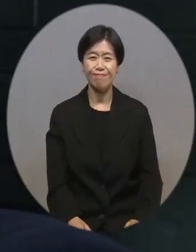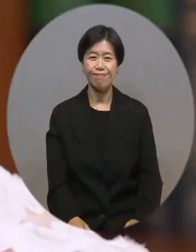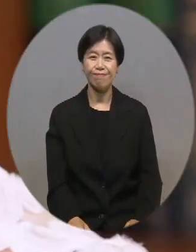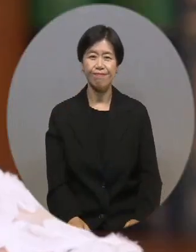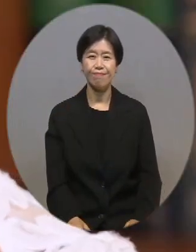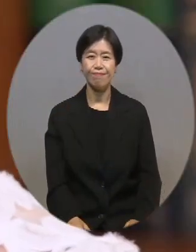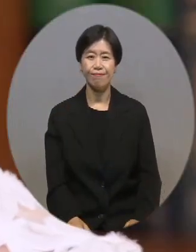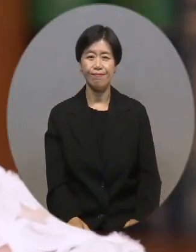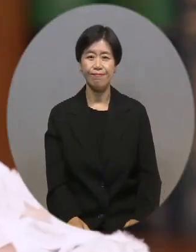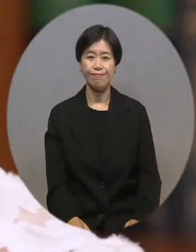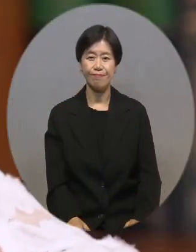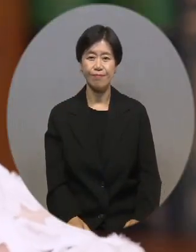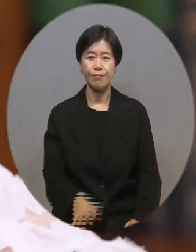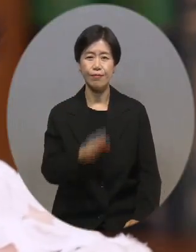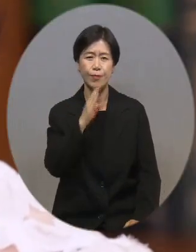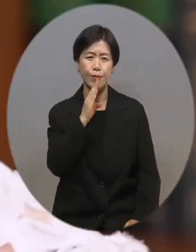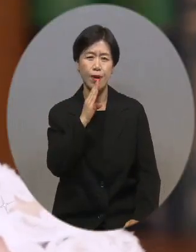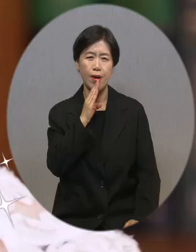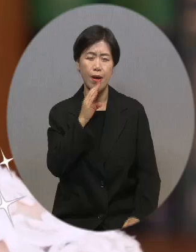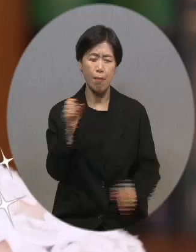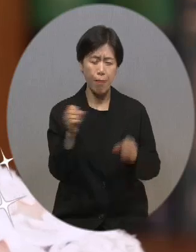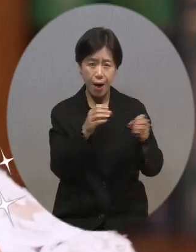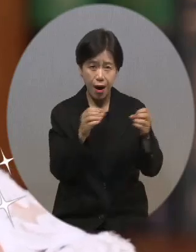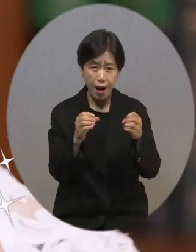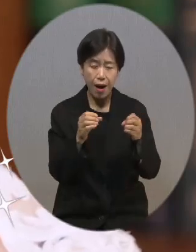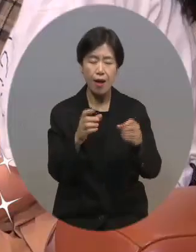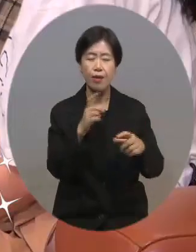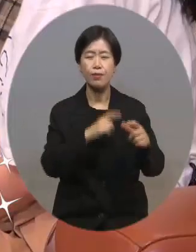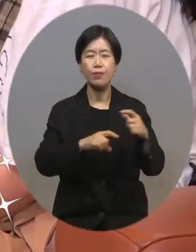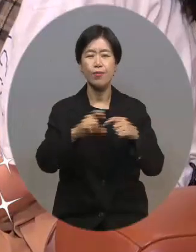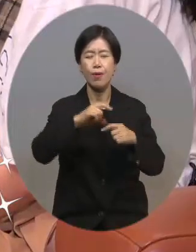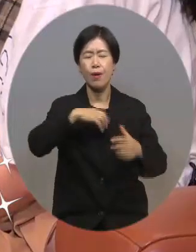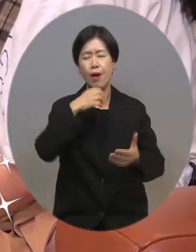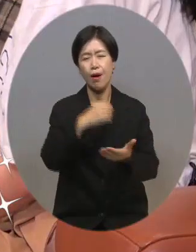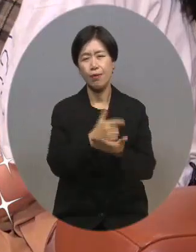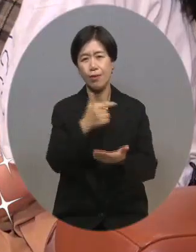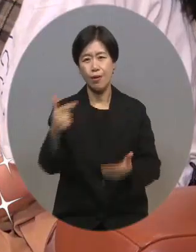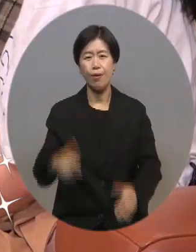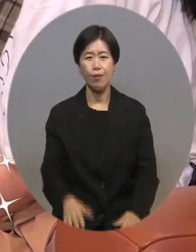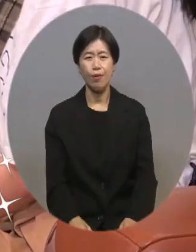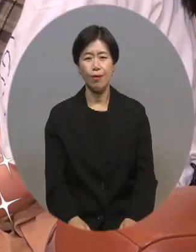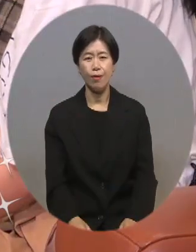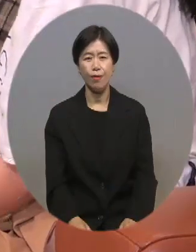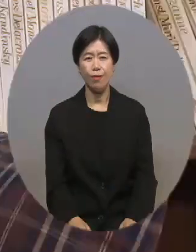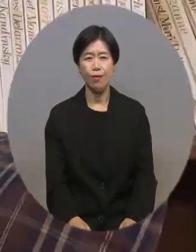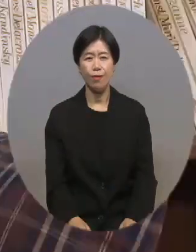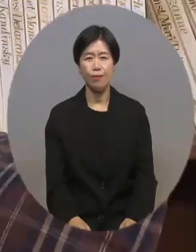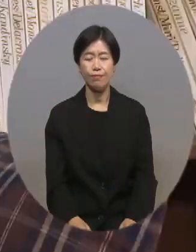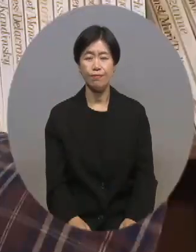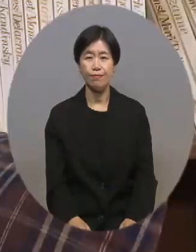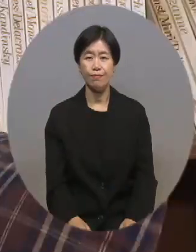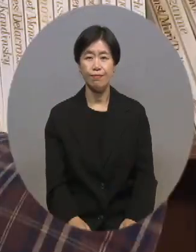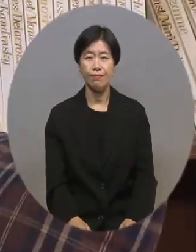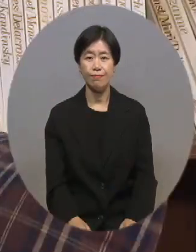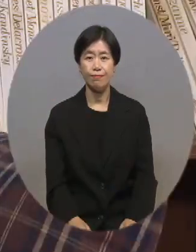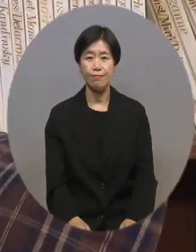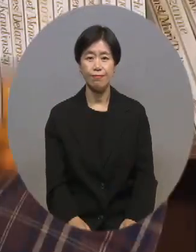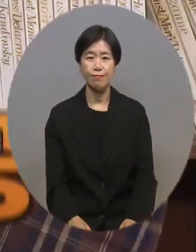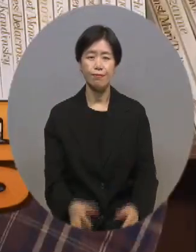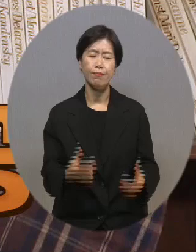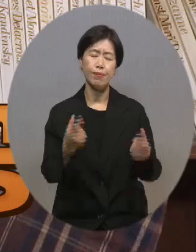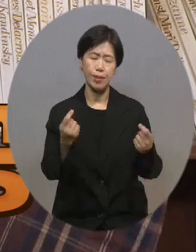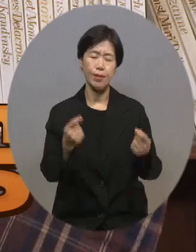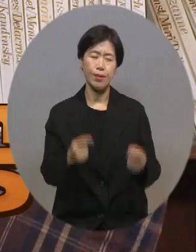같아요. 매 회마다 큰 감동 느끼고 제가 정말 세례받고 가는 기분이라고 해야 될까요? 저도 울림이